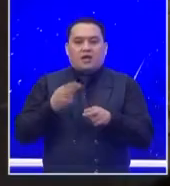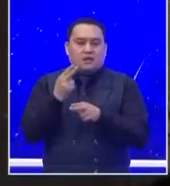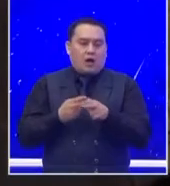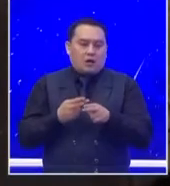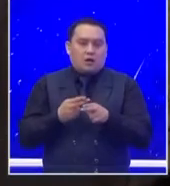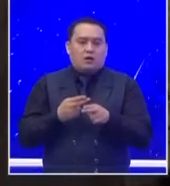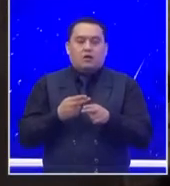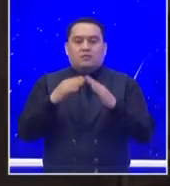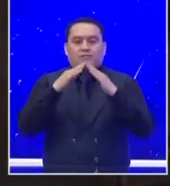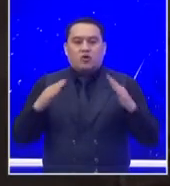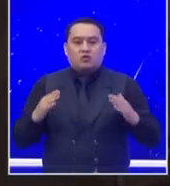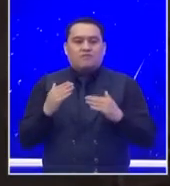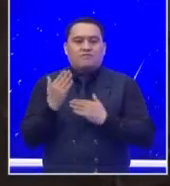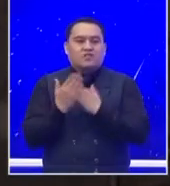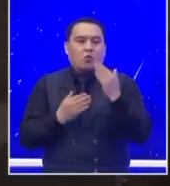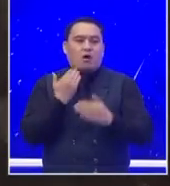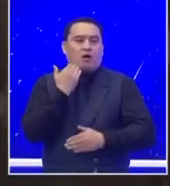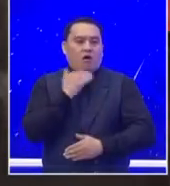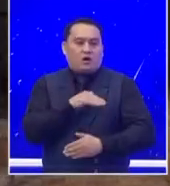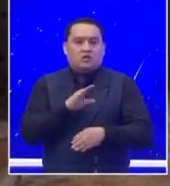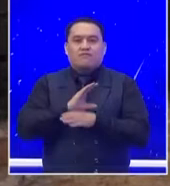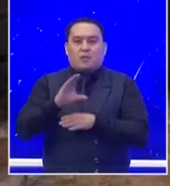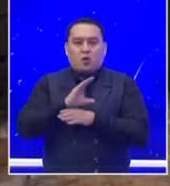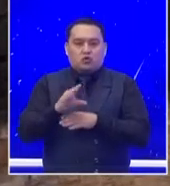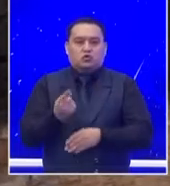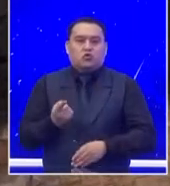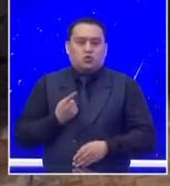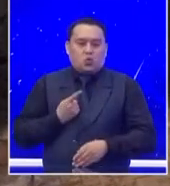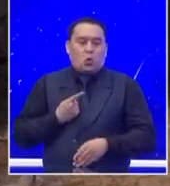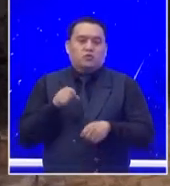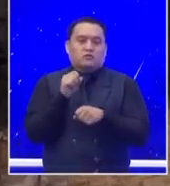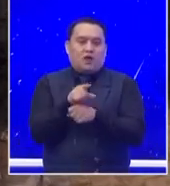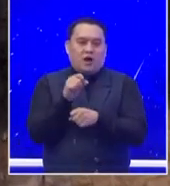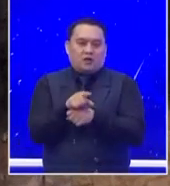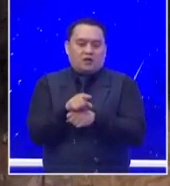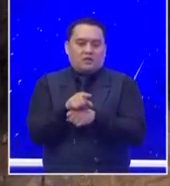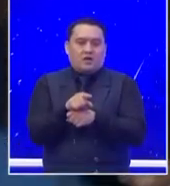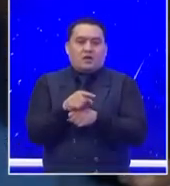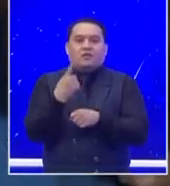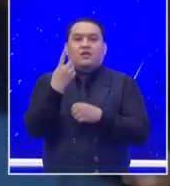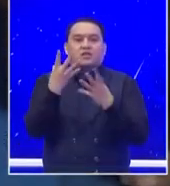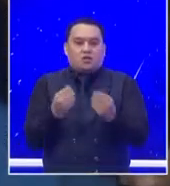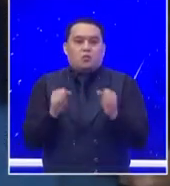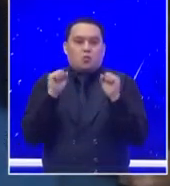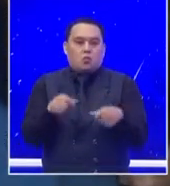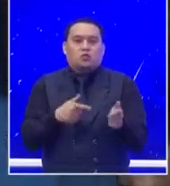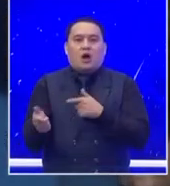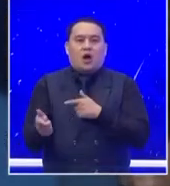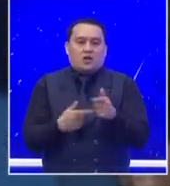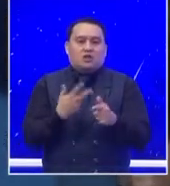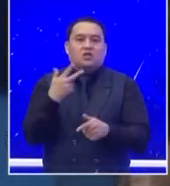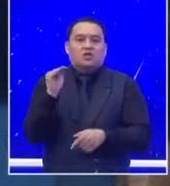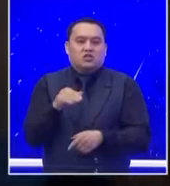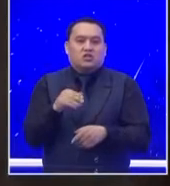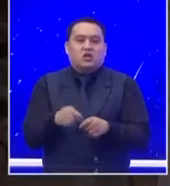металлочерепицы и профнастила высокого качества уже выпущена и ждет своего хозяина. В целом в день здесь могут заготавливать